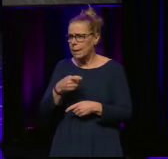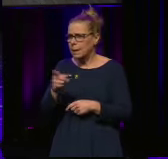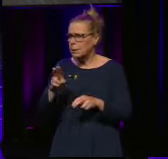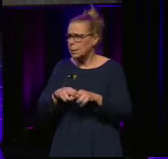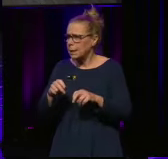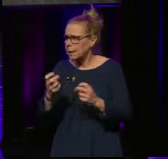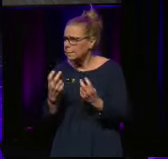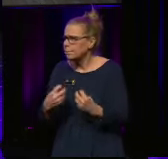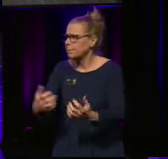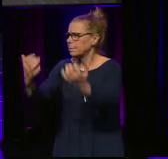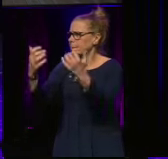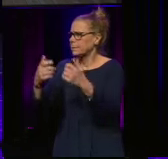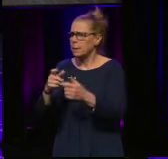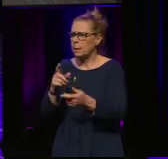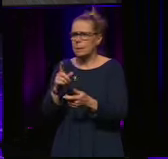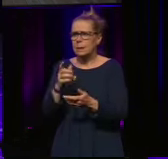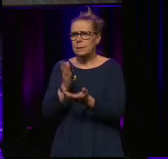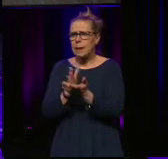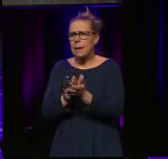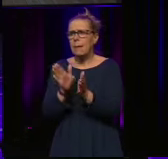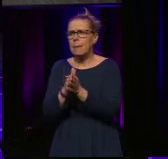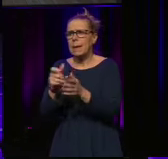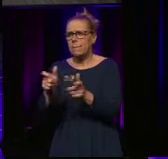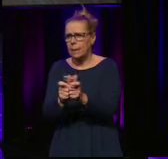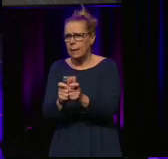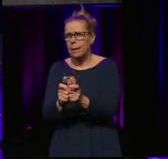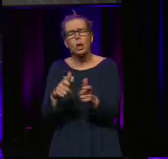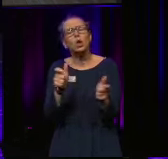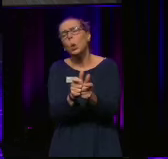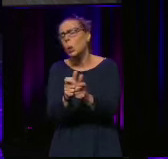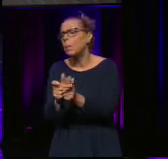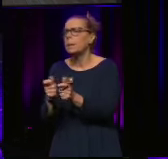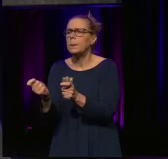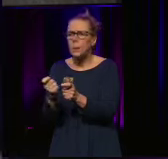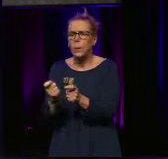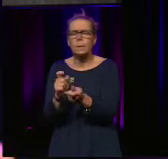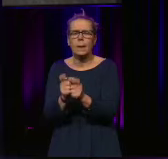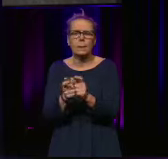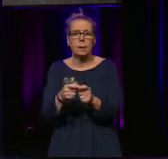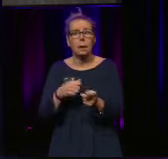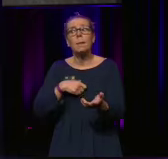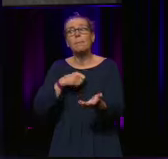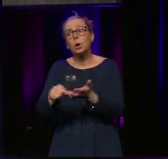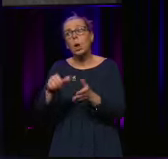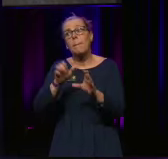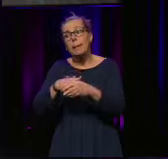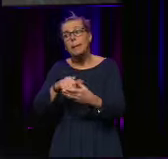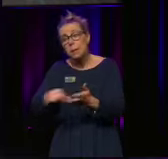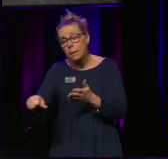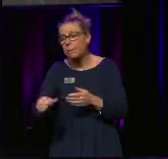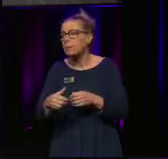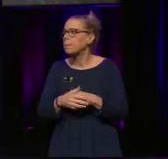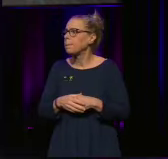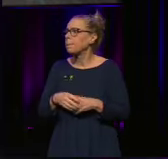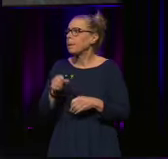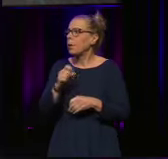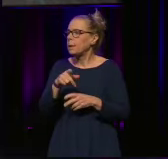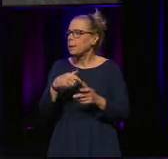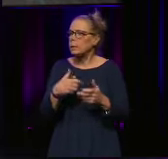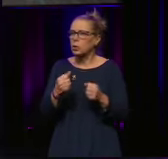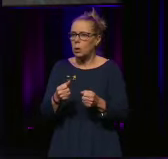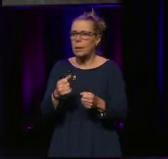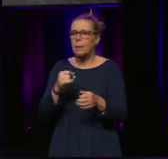att de flesta av er är säkert med i en förening. En klubb, en förening som ni kanske betalar medlemsavgift till. Och skulle ni ta fram eller gå